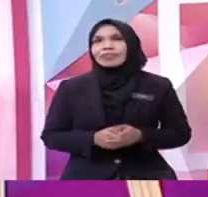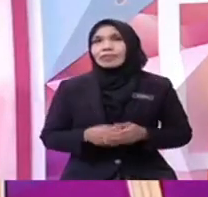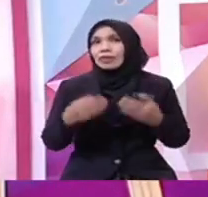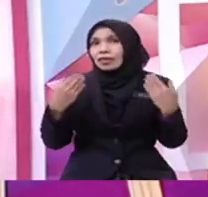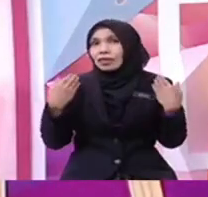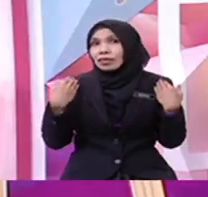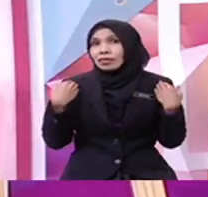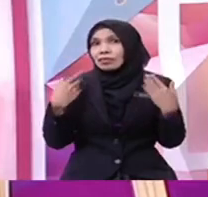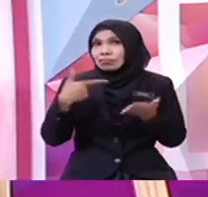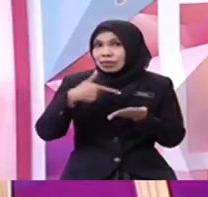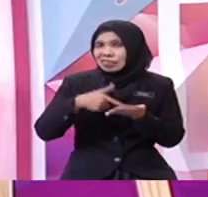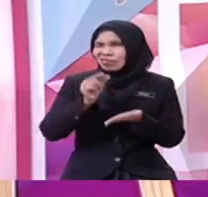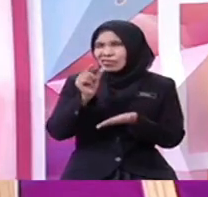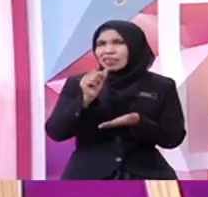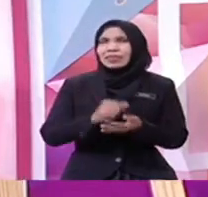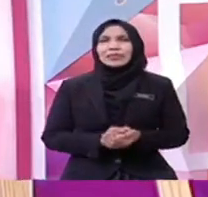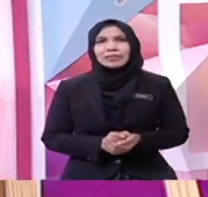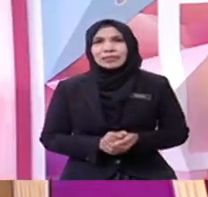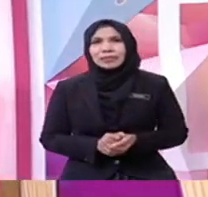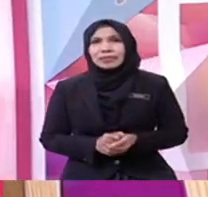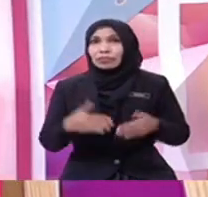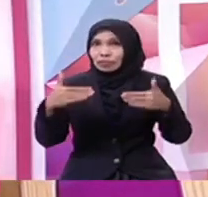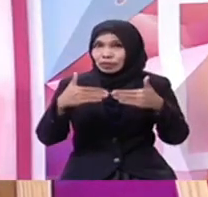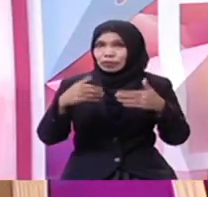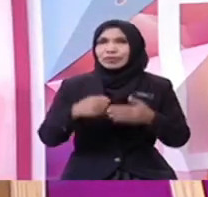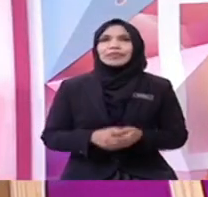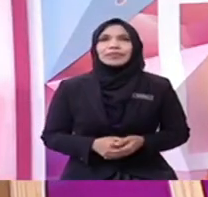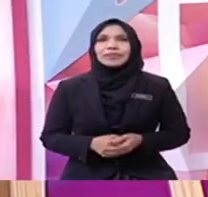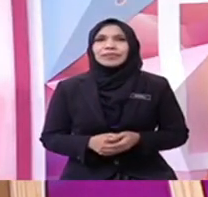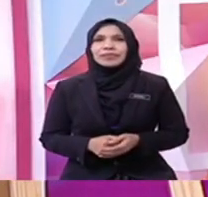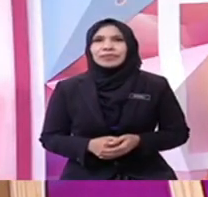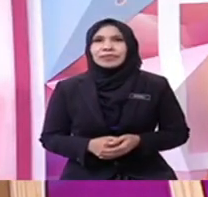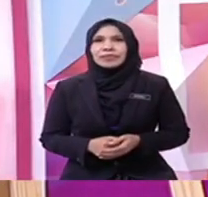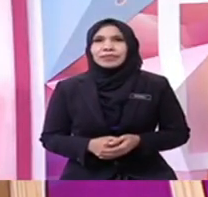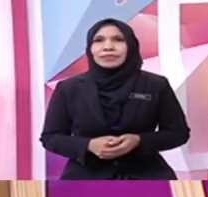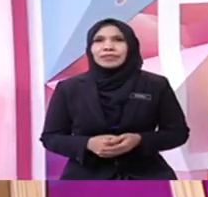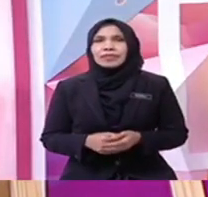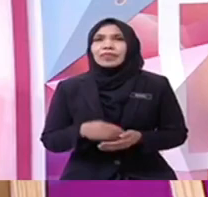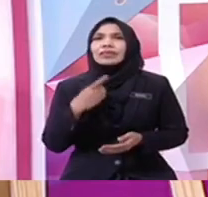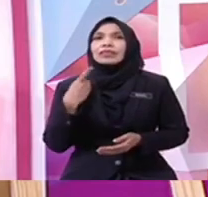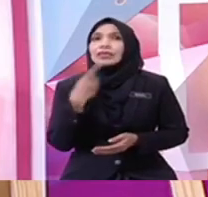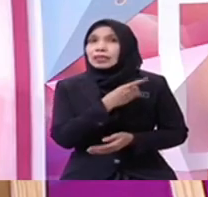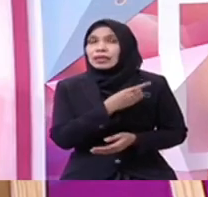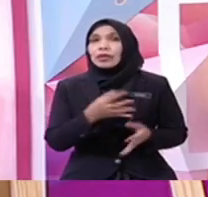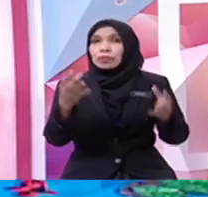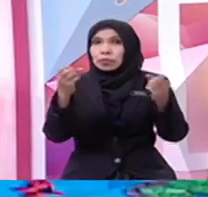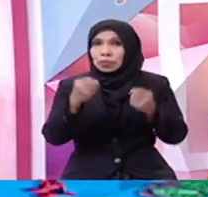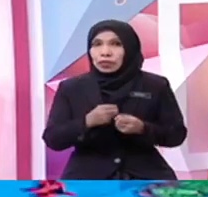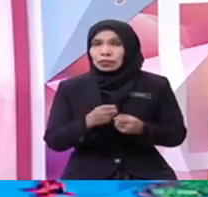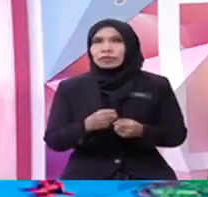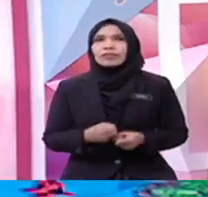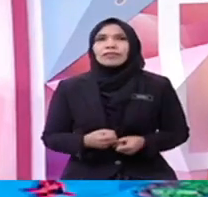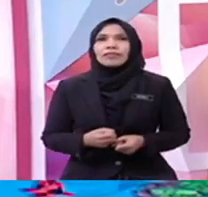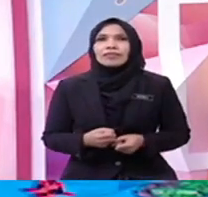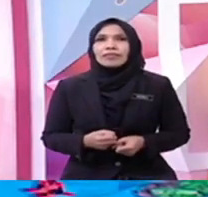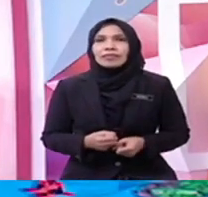lagi sedikit Mungkin cukup alis tampung dulu juga aku kami situ oke misi yang seterusnya adalah kita Nafa memadamkan suku kata ini Pak